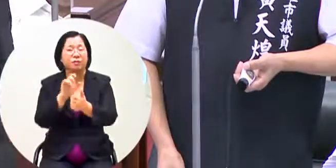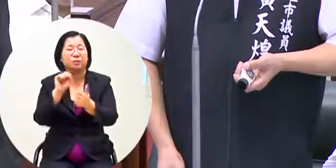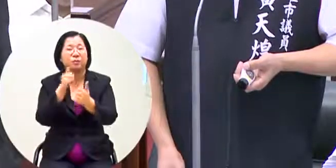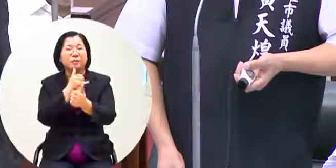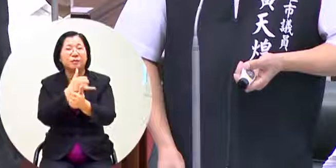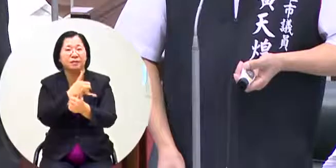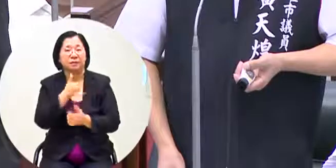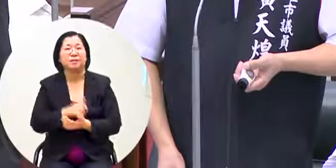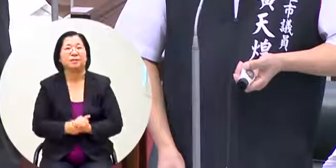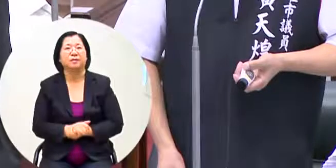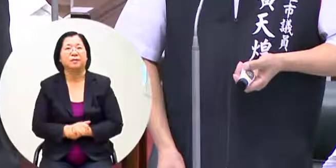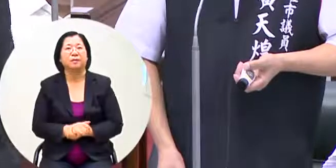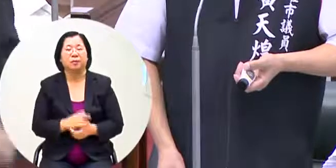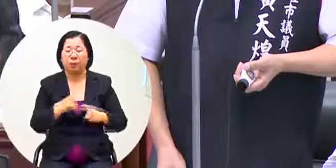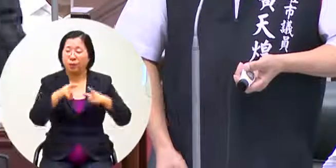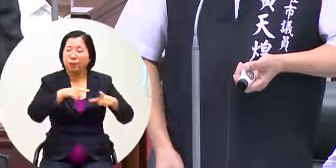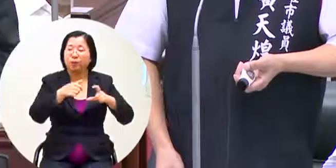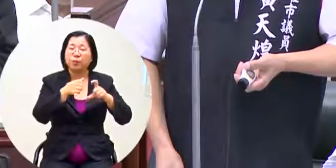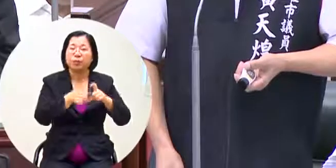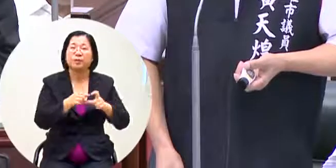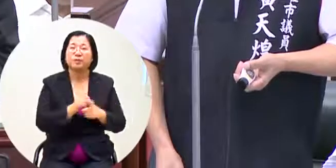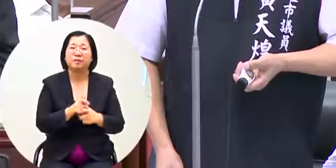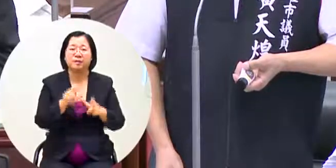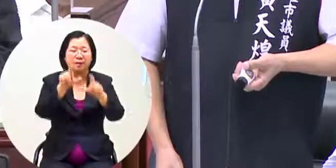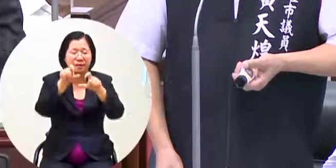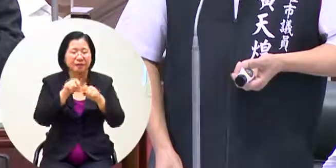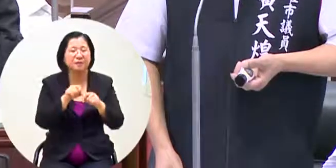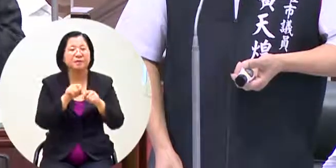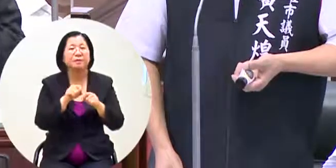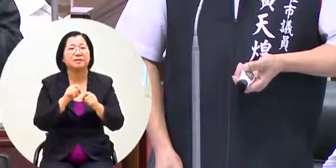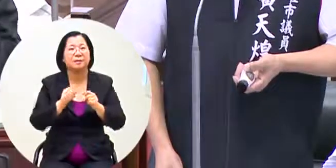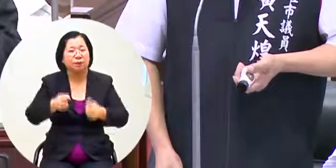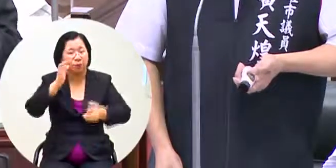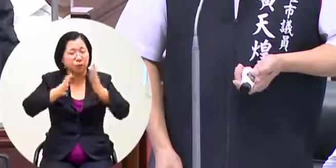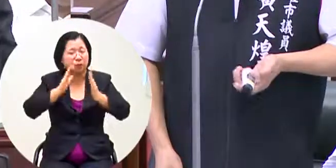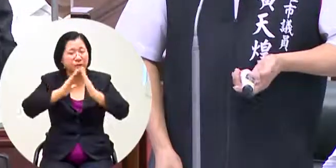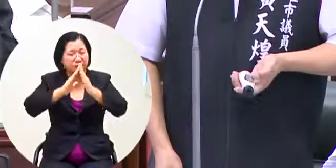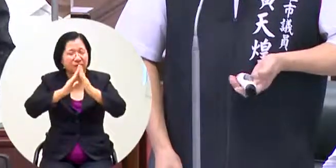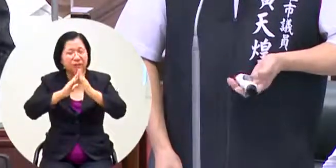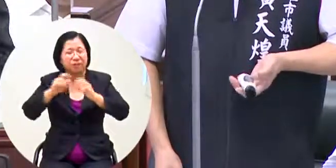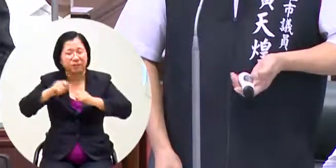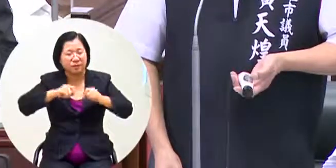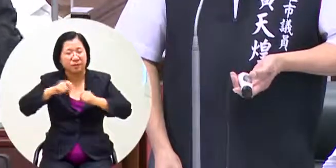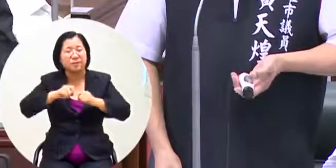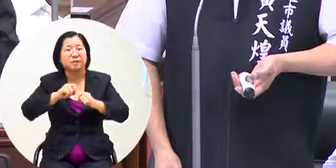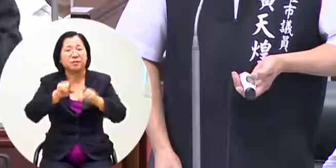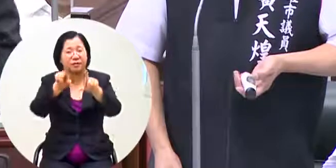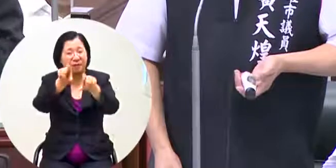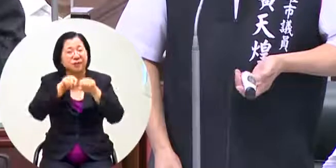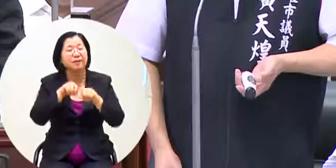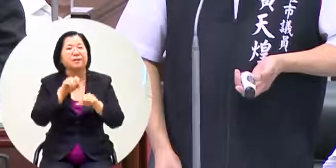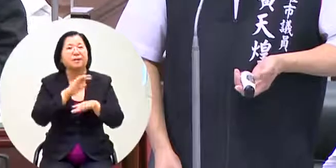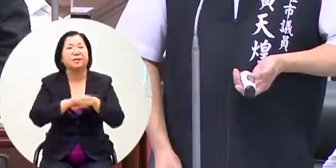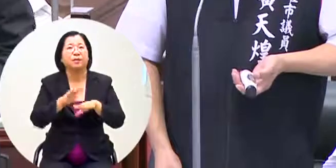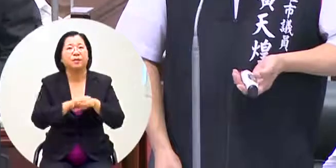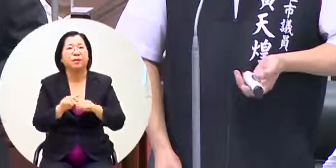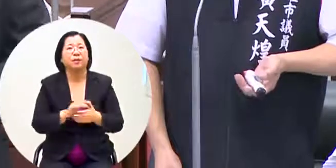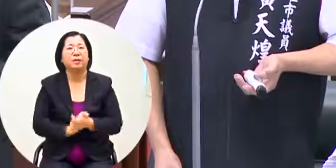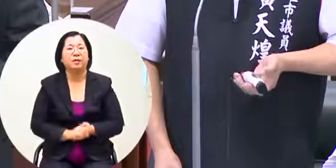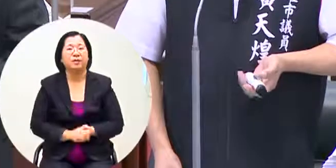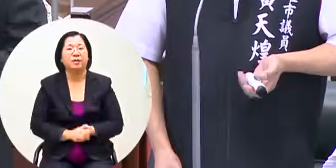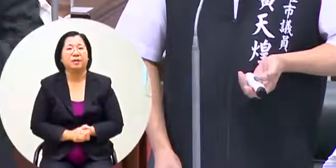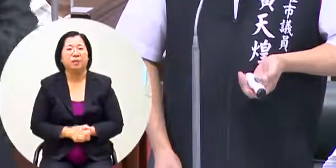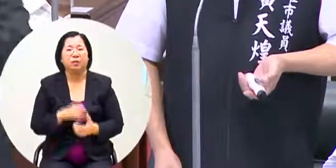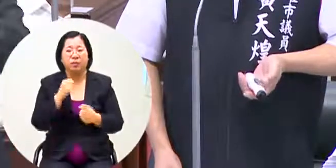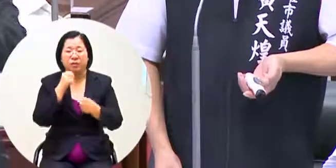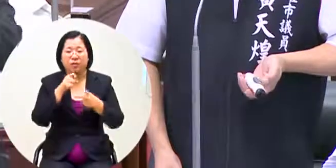要照都市计划的规划来做施工吼、我时间一定要先跟做完，做耍以后，因为那